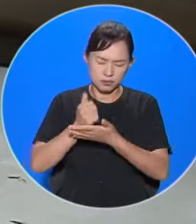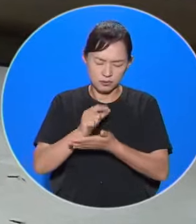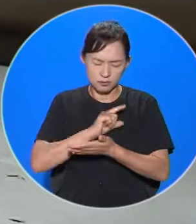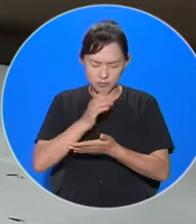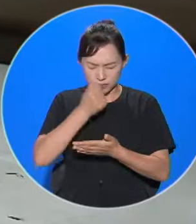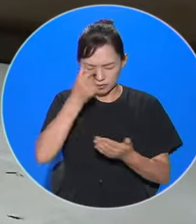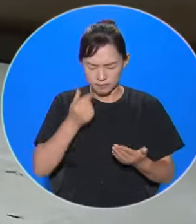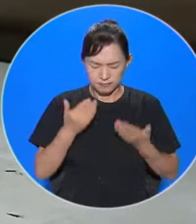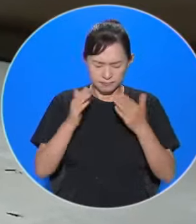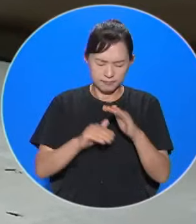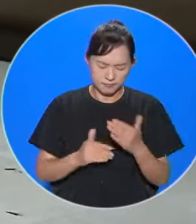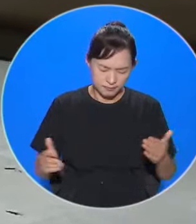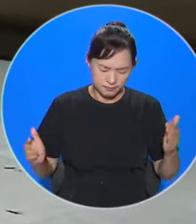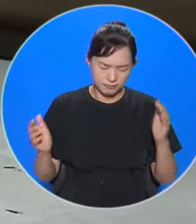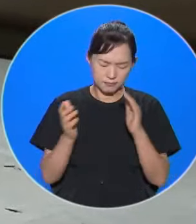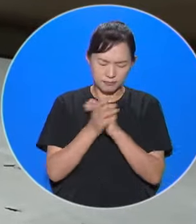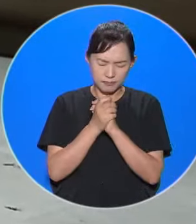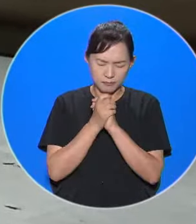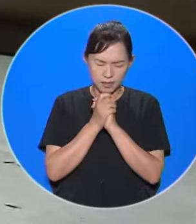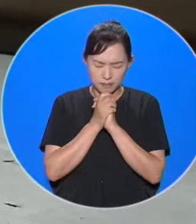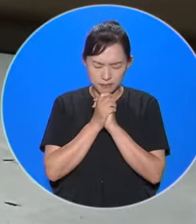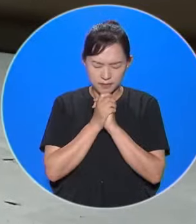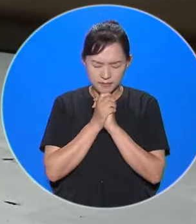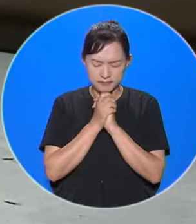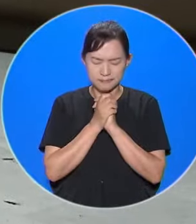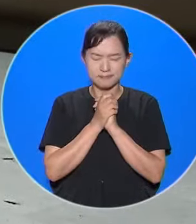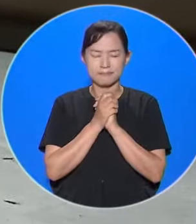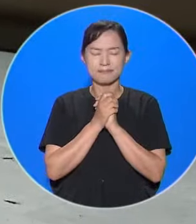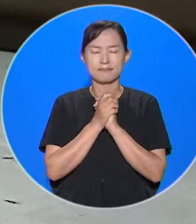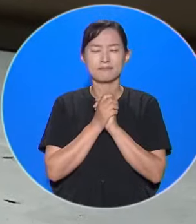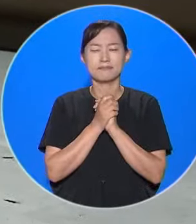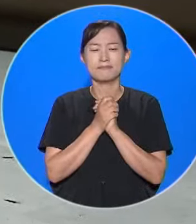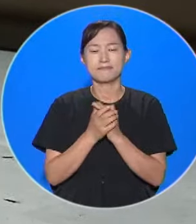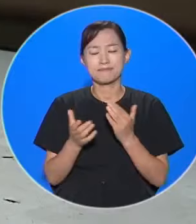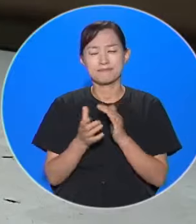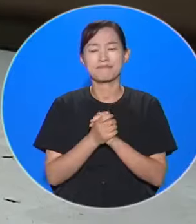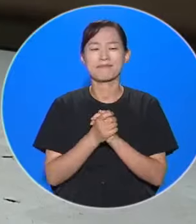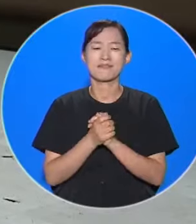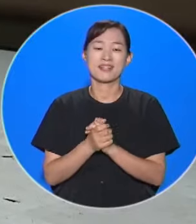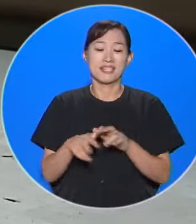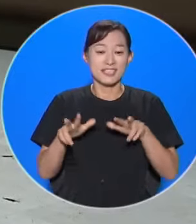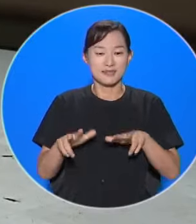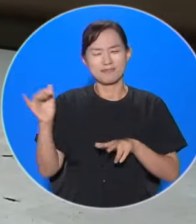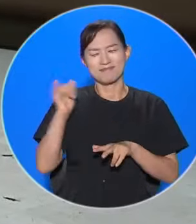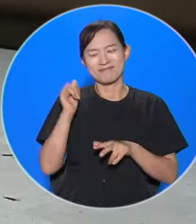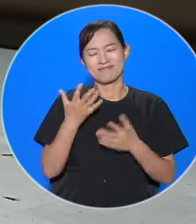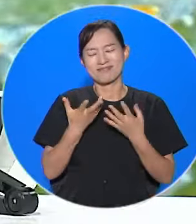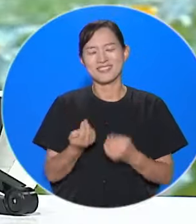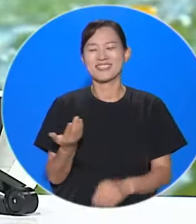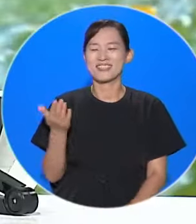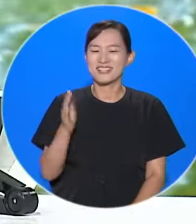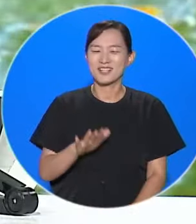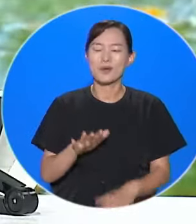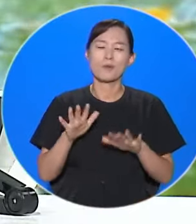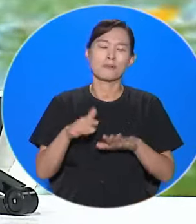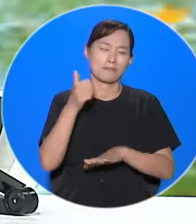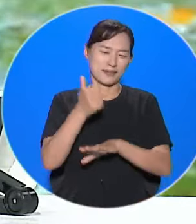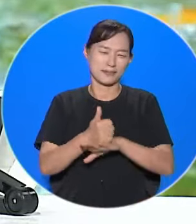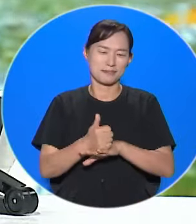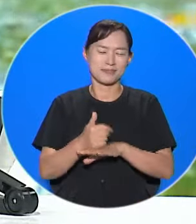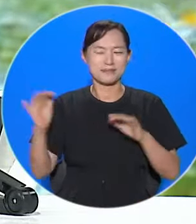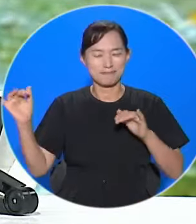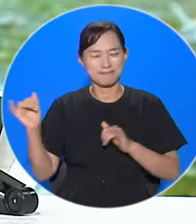이름으로 기도드리옵나이다. 아멘. 네, 지금 전화가 많이 들어오고 있는데요. 오늘의